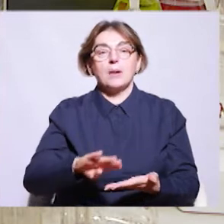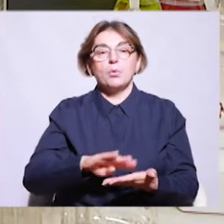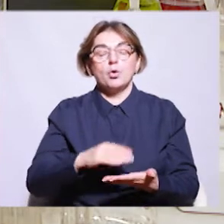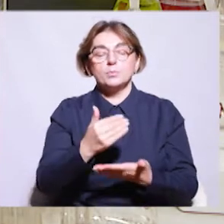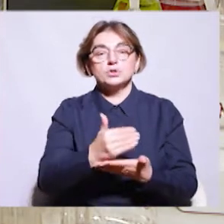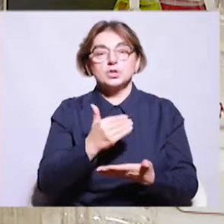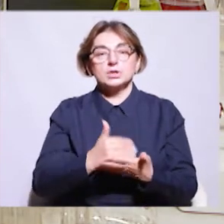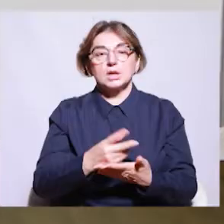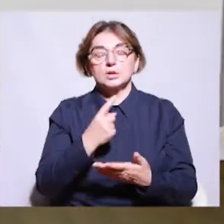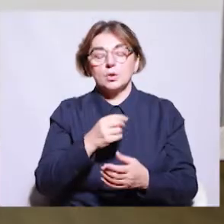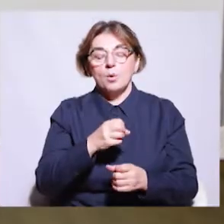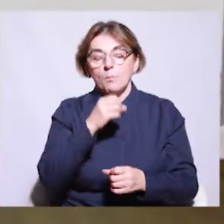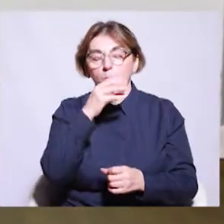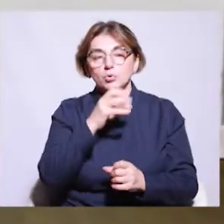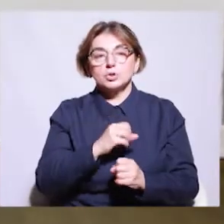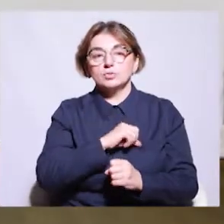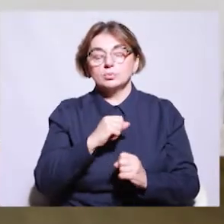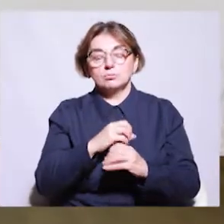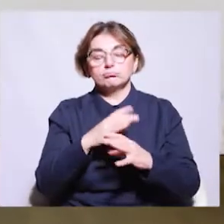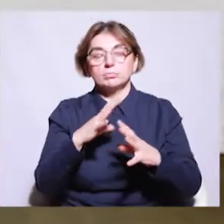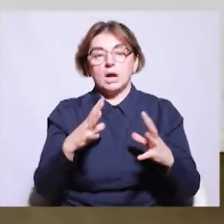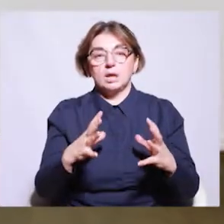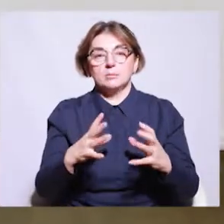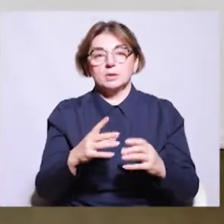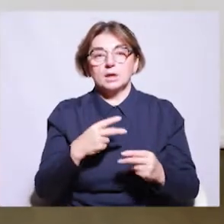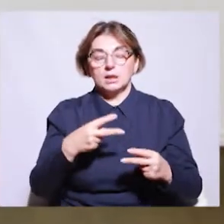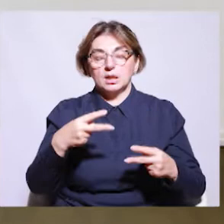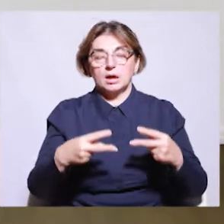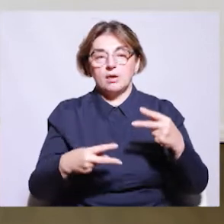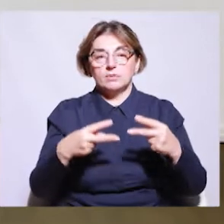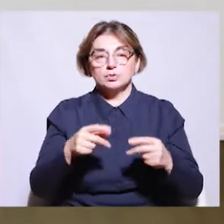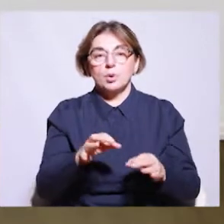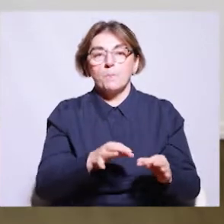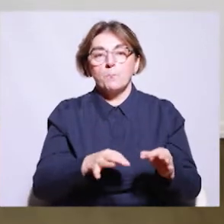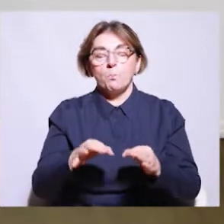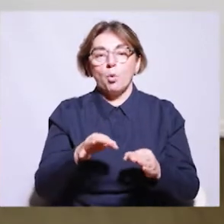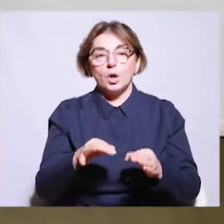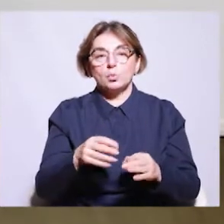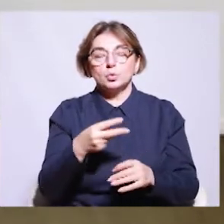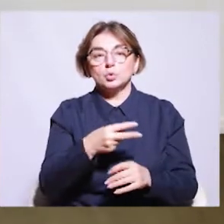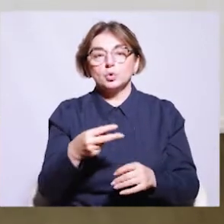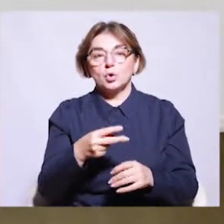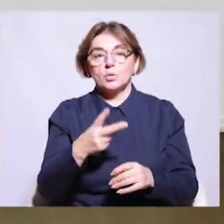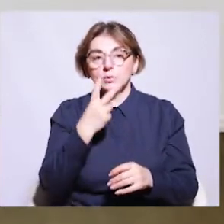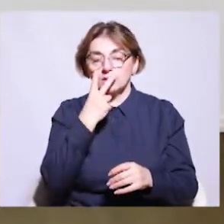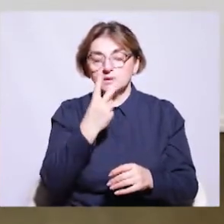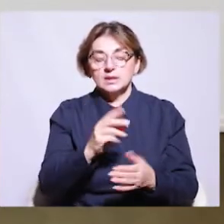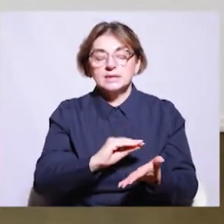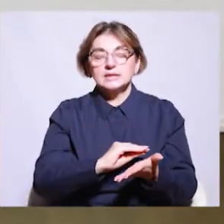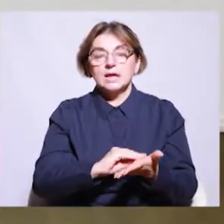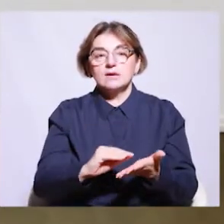აირის შედეგად ჩვენი ბუშტი გაიბერა. ეხლა მოდით გავასწოროთ ჩვენი მოლეკულური ტოლობა და